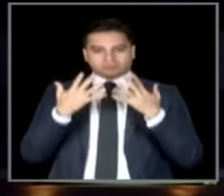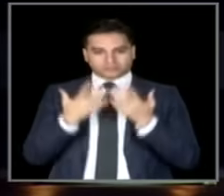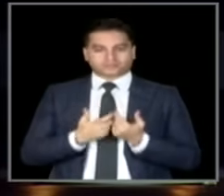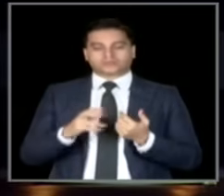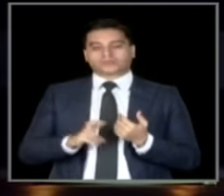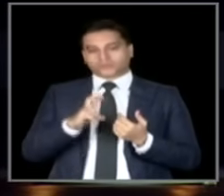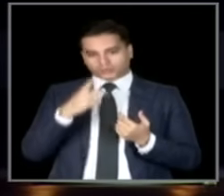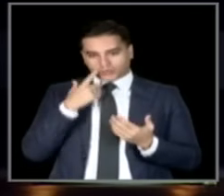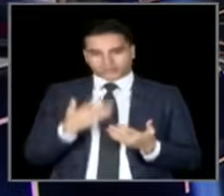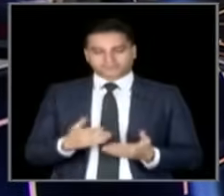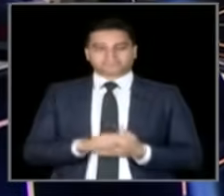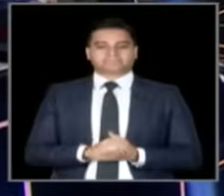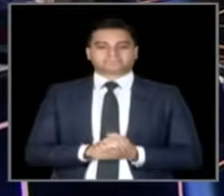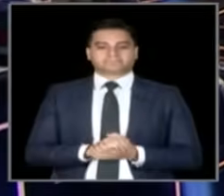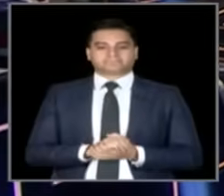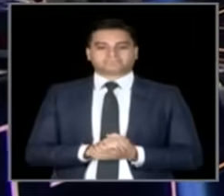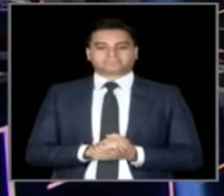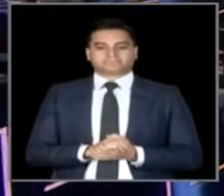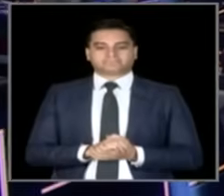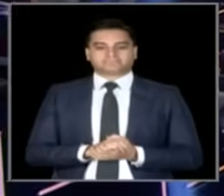ذهنية. والسؤال هو